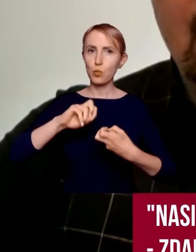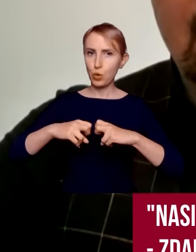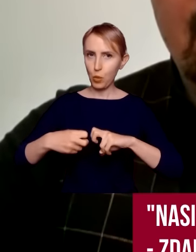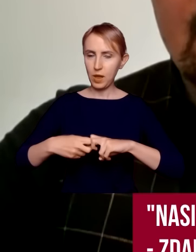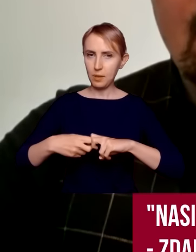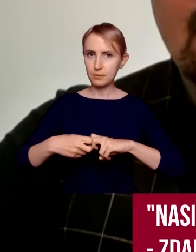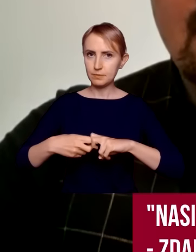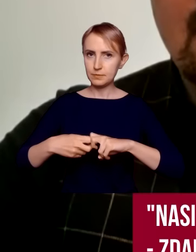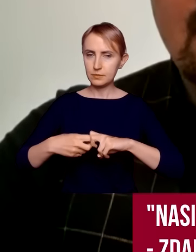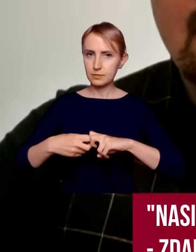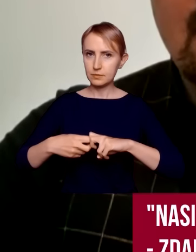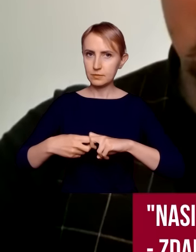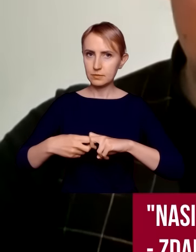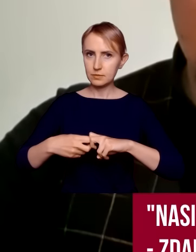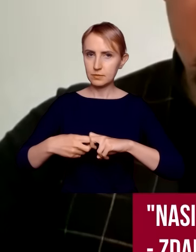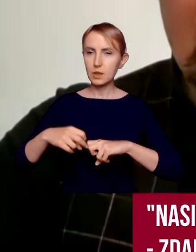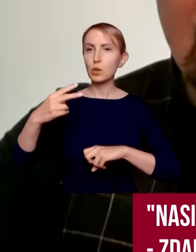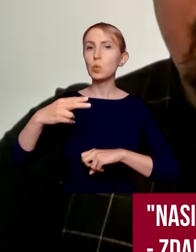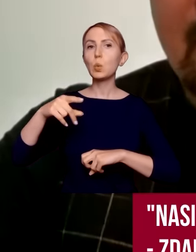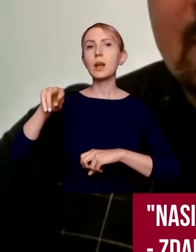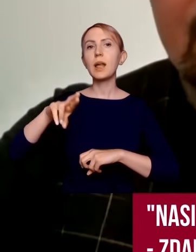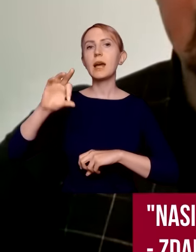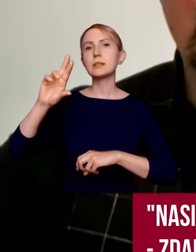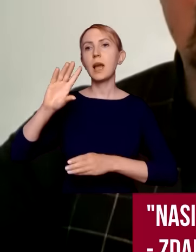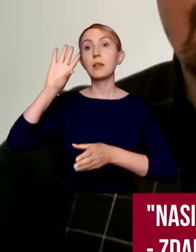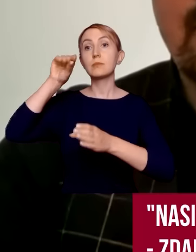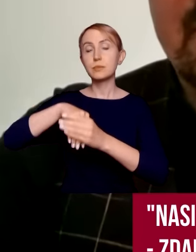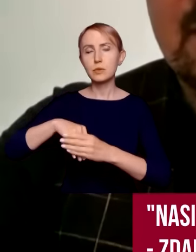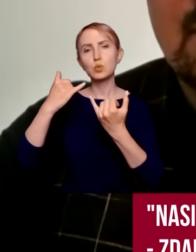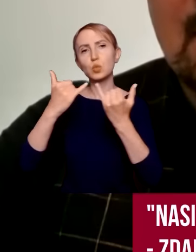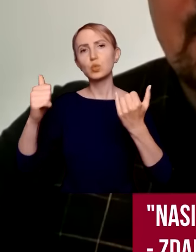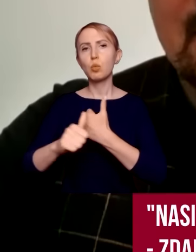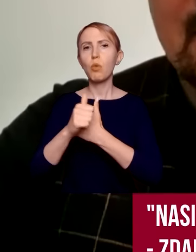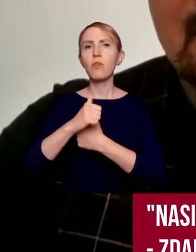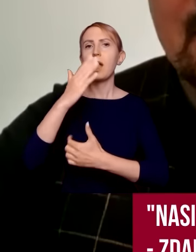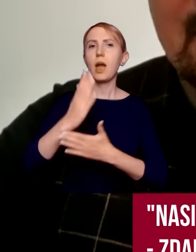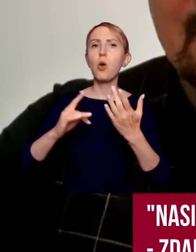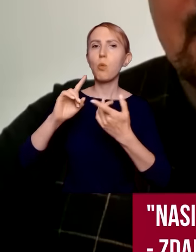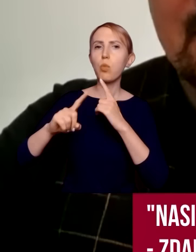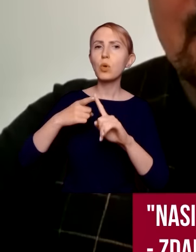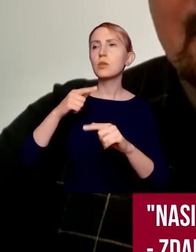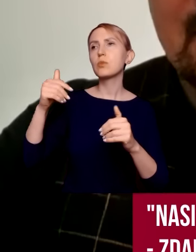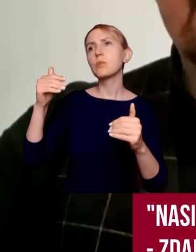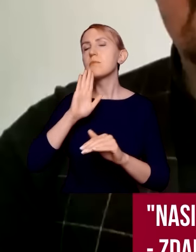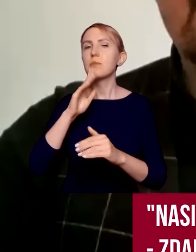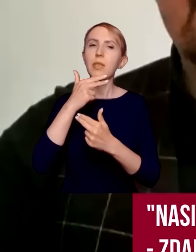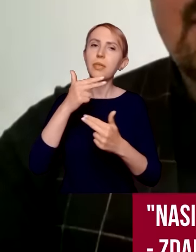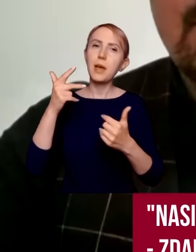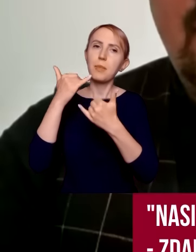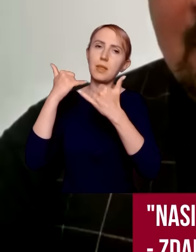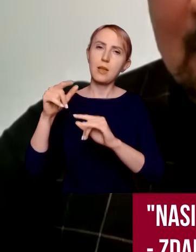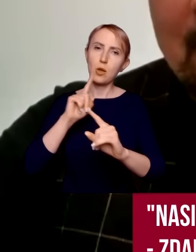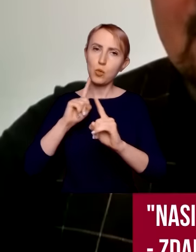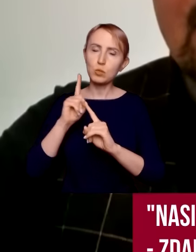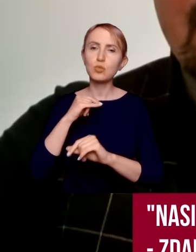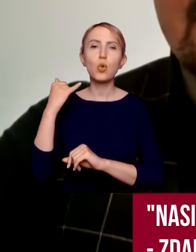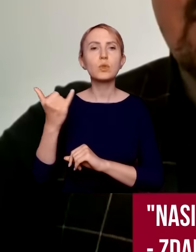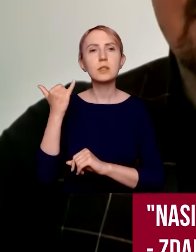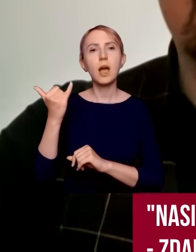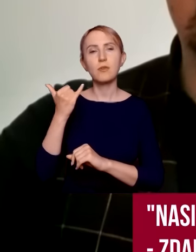żeby wejść do nuclear sharing z różnych przyczyn geopolitycznych, pewnie to jest temat na odrębną dyskusję, to zawsze to jest